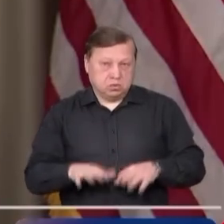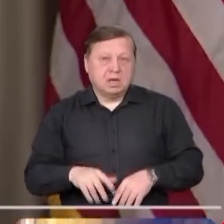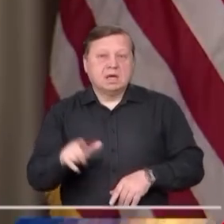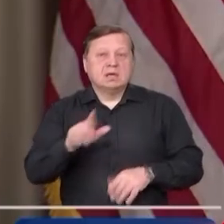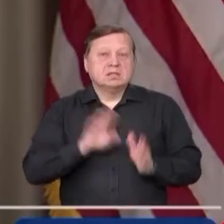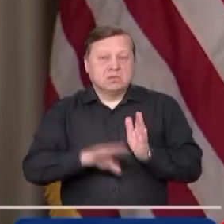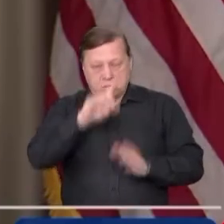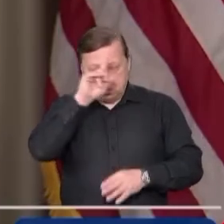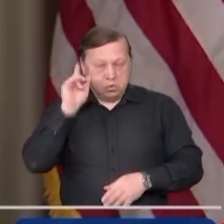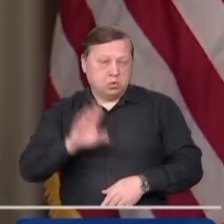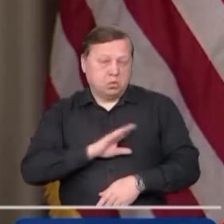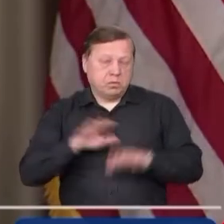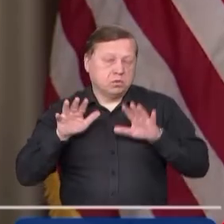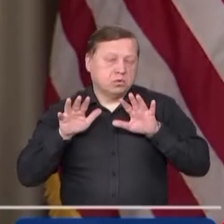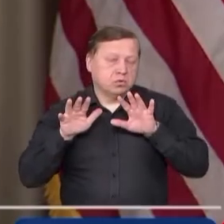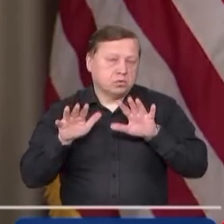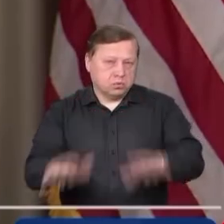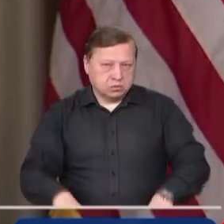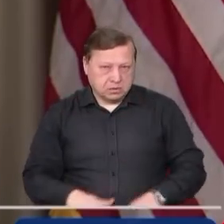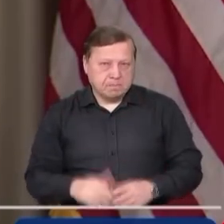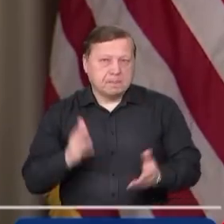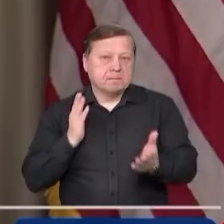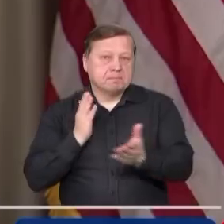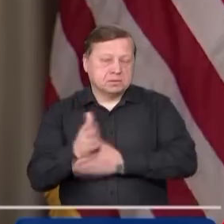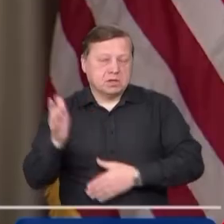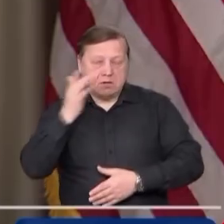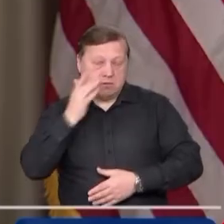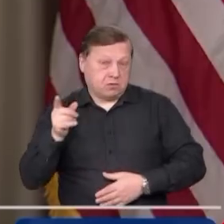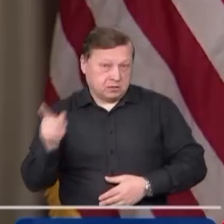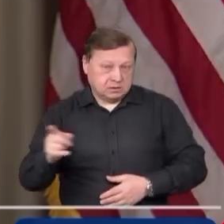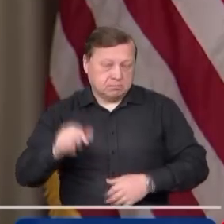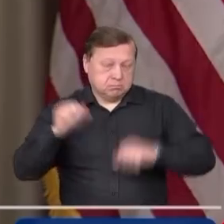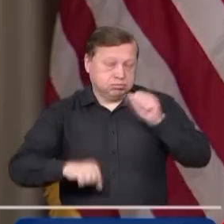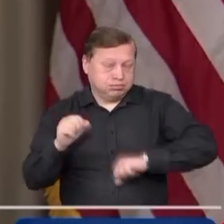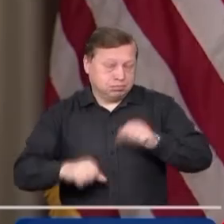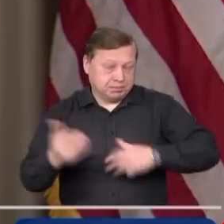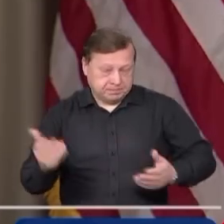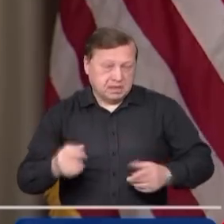cywilów zginęło ze względu na działania rosyjskie, bombardowanie